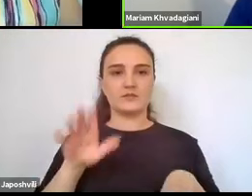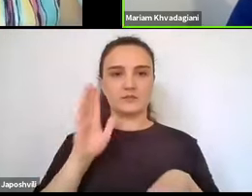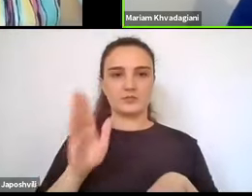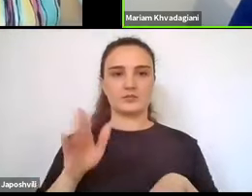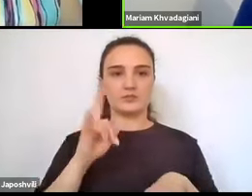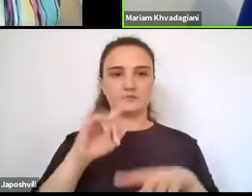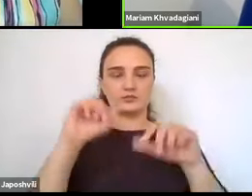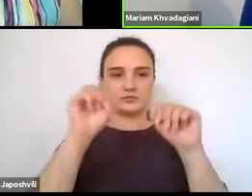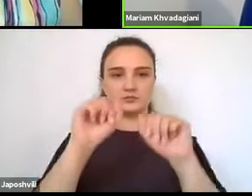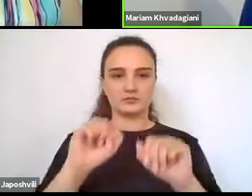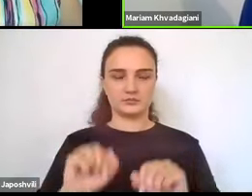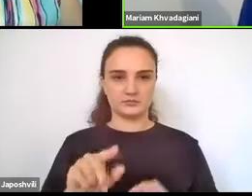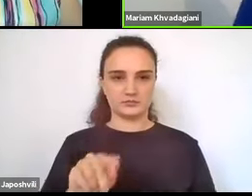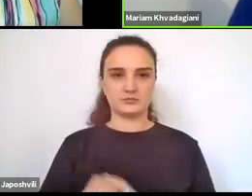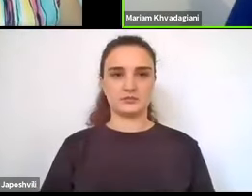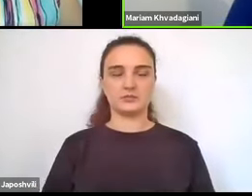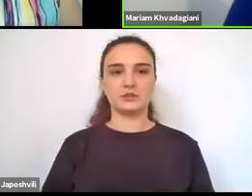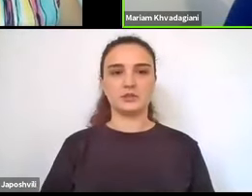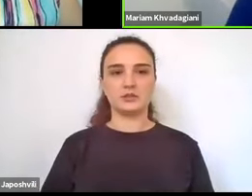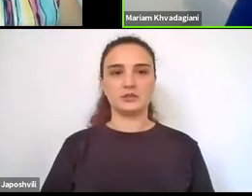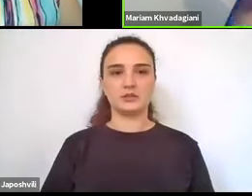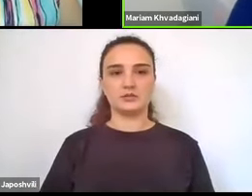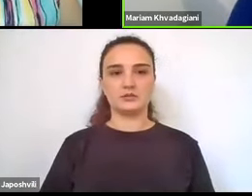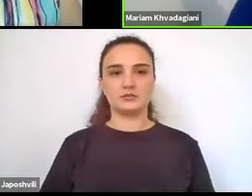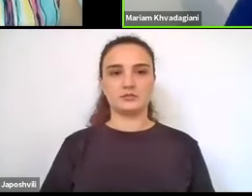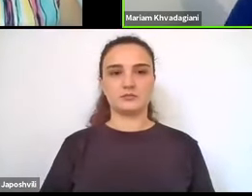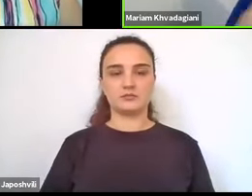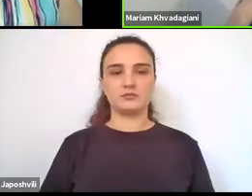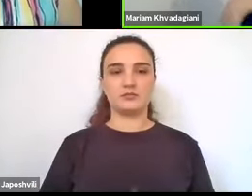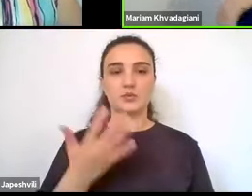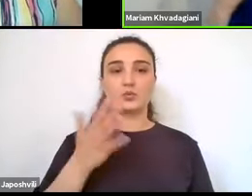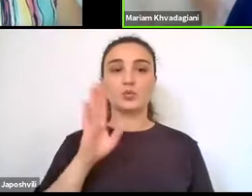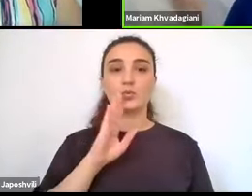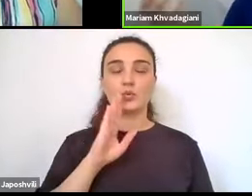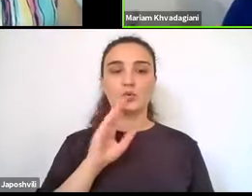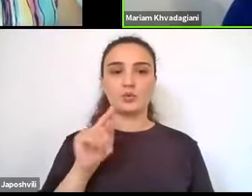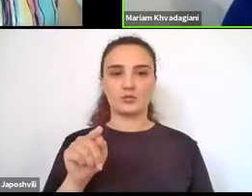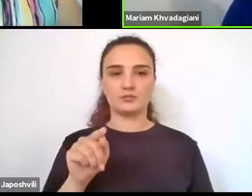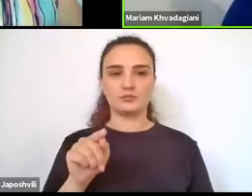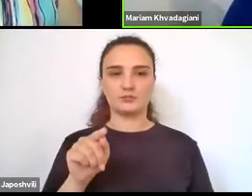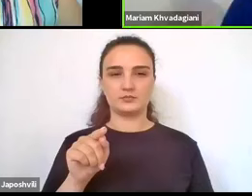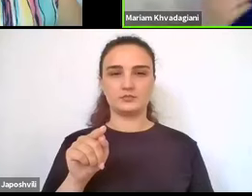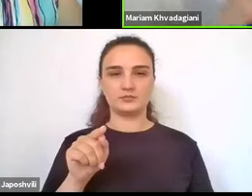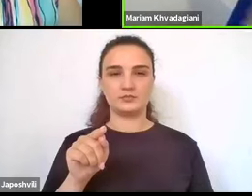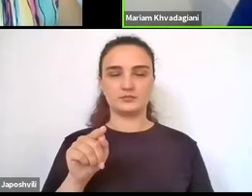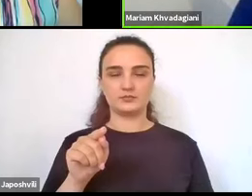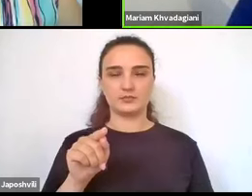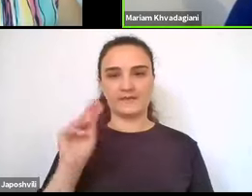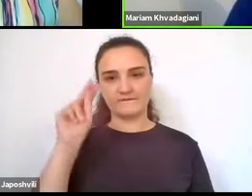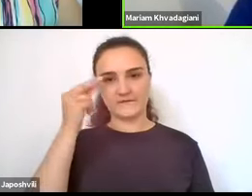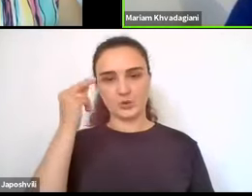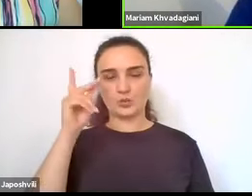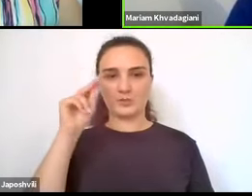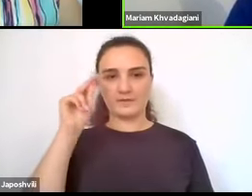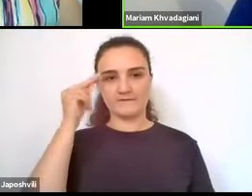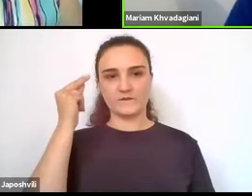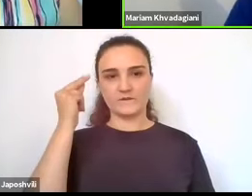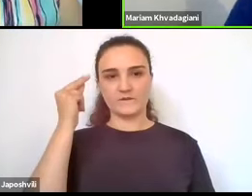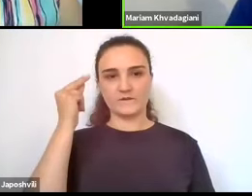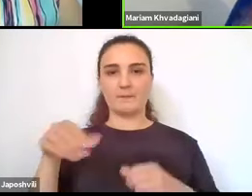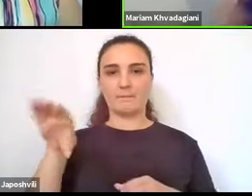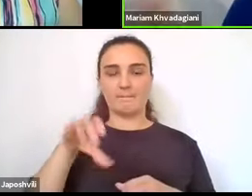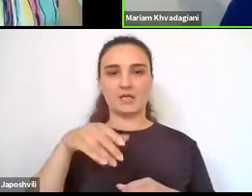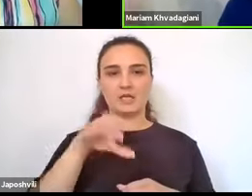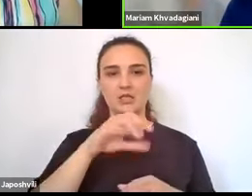მოუწევს და უშუალოდ აბანაოს შვილი. ან თუ გოგო, ესე ვთქვათ, ვითომ მანქანას